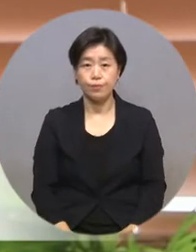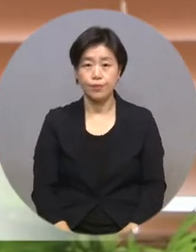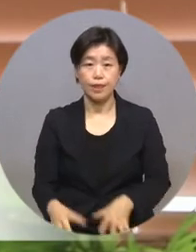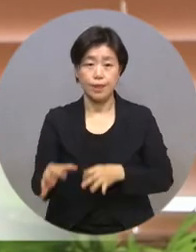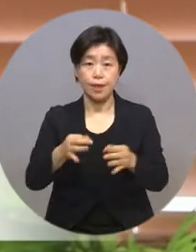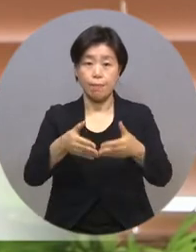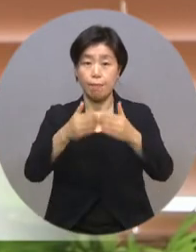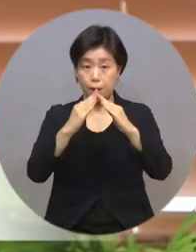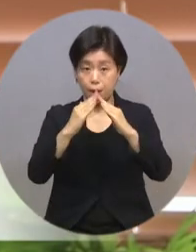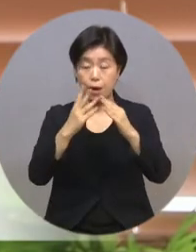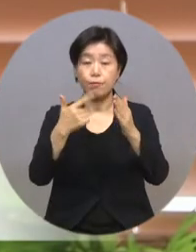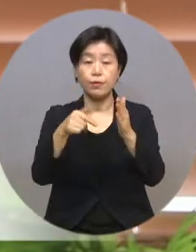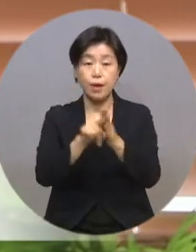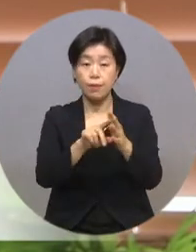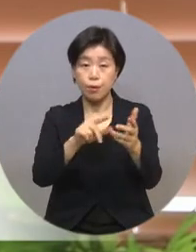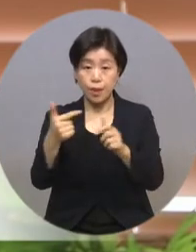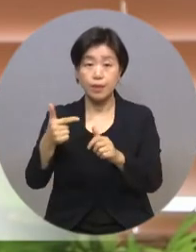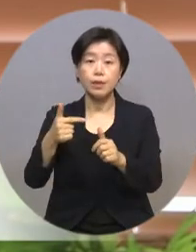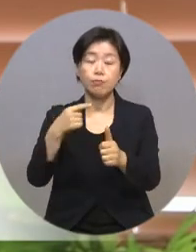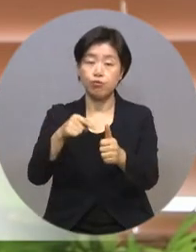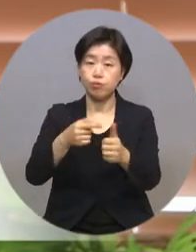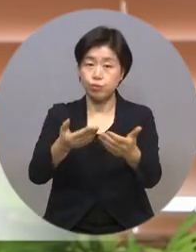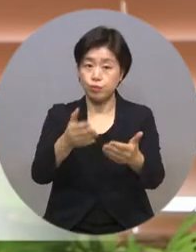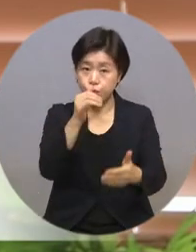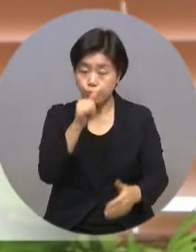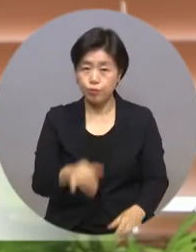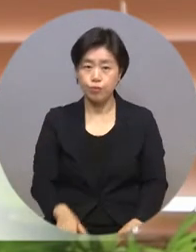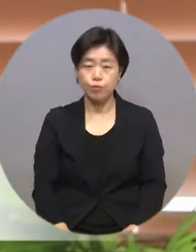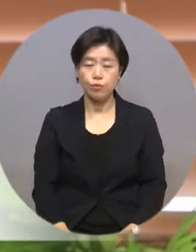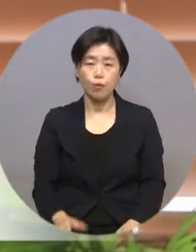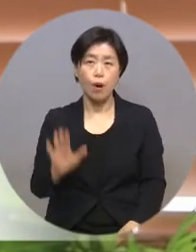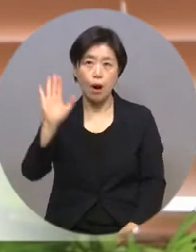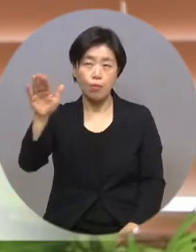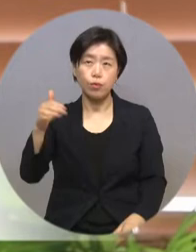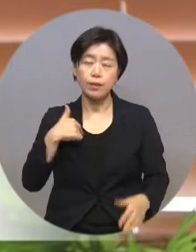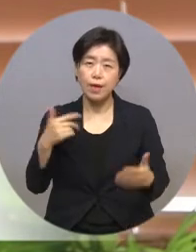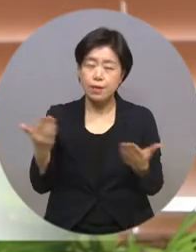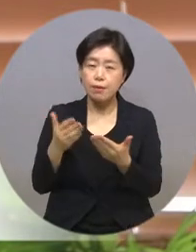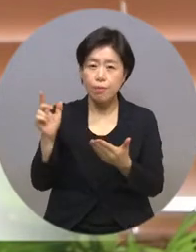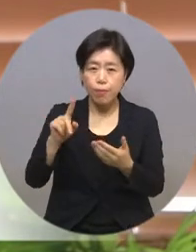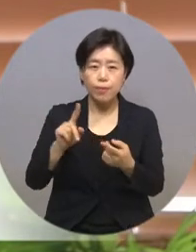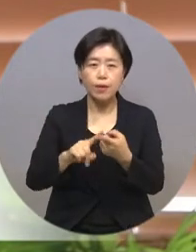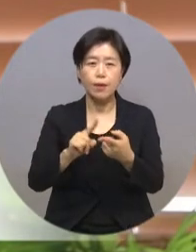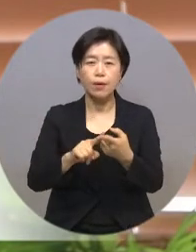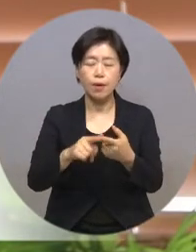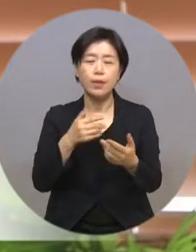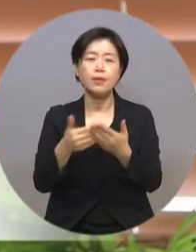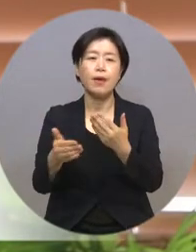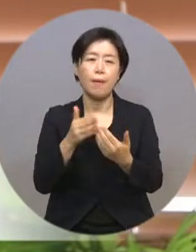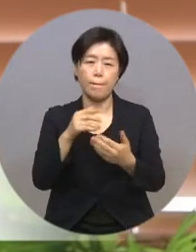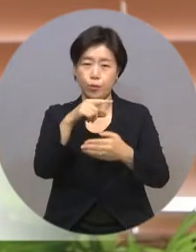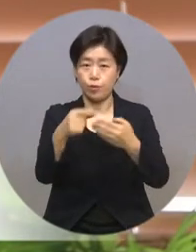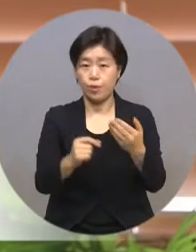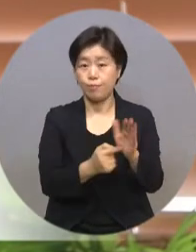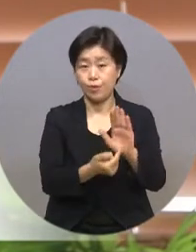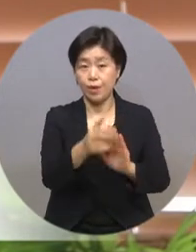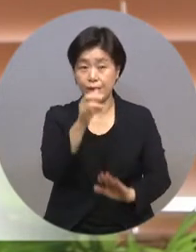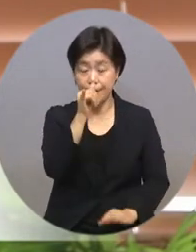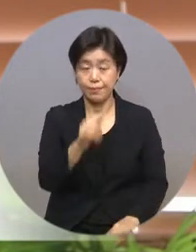관련된 멘토링 수업도 하고요 또 진로 체험 프로그램도 수강하고 있는 그러한